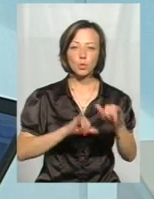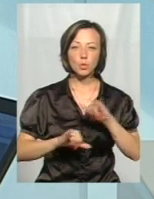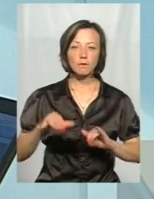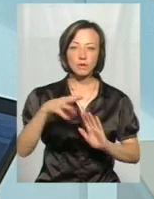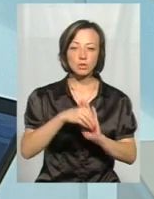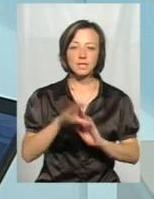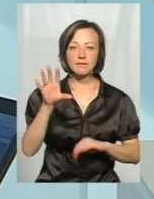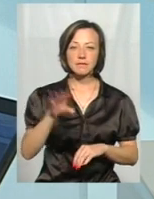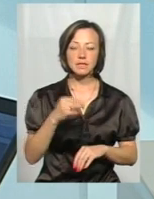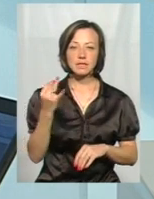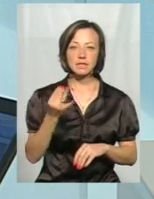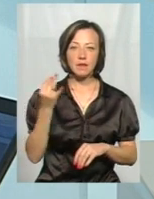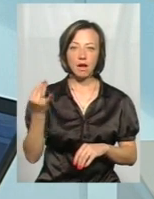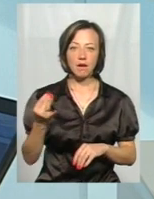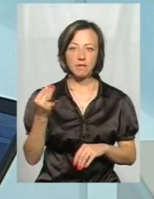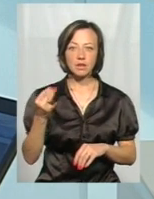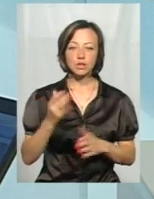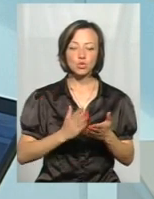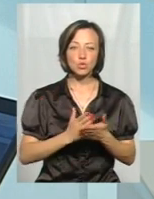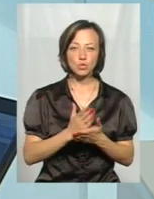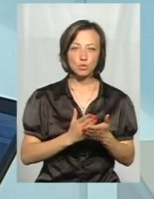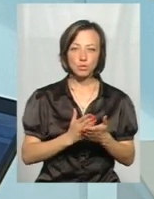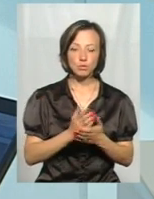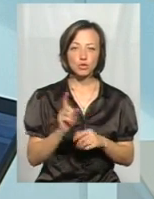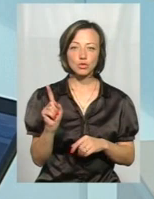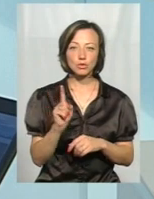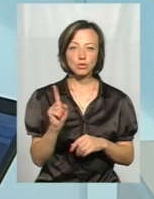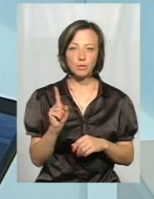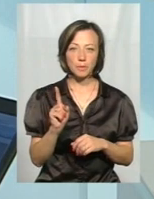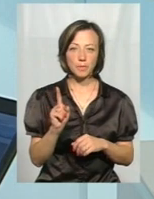всіх зацікавлені служби з метою